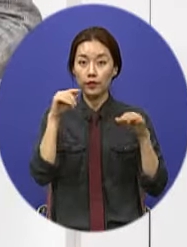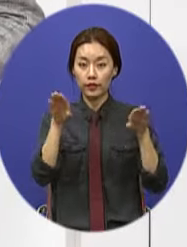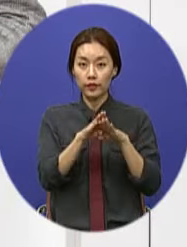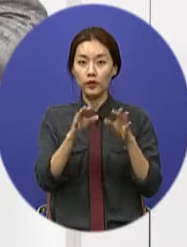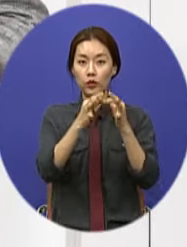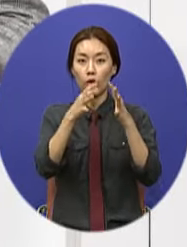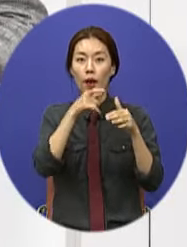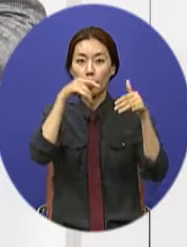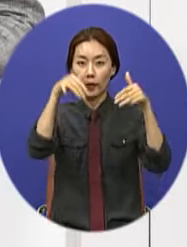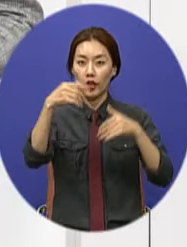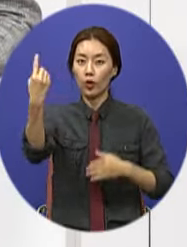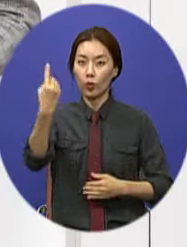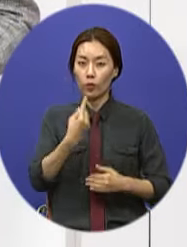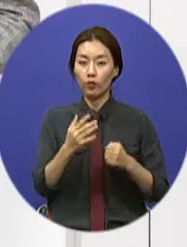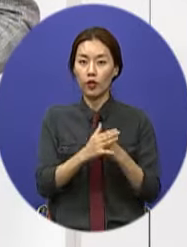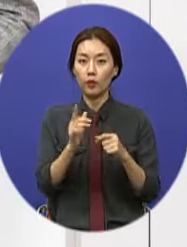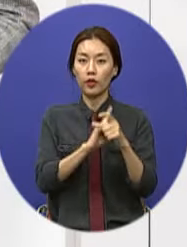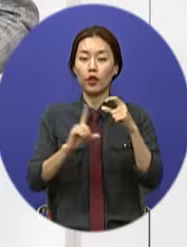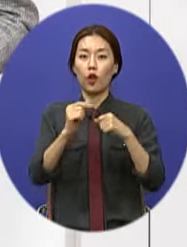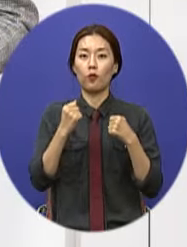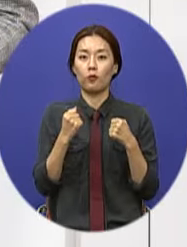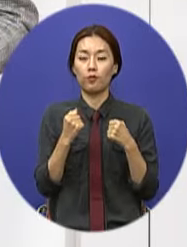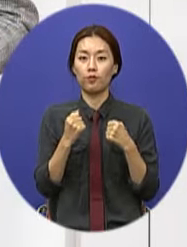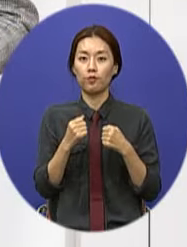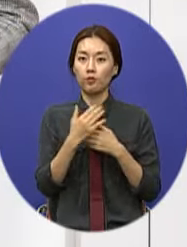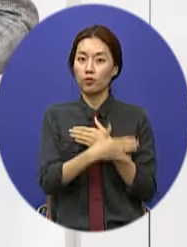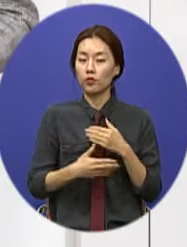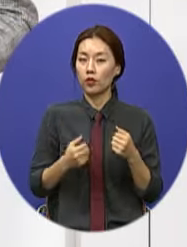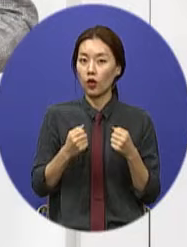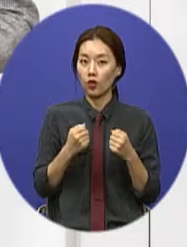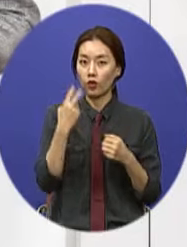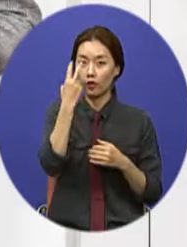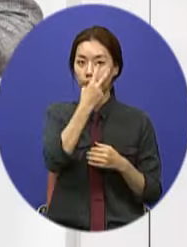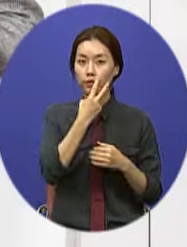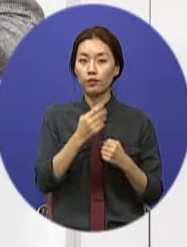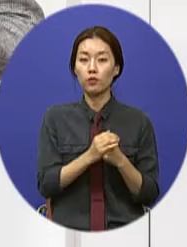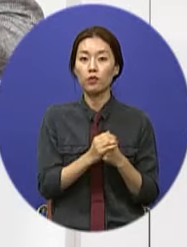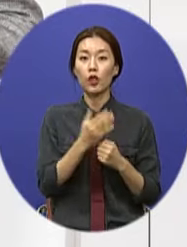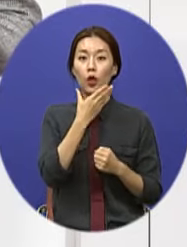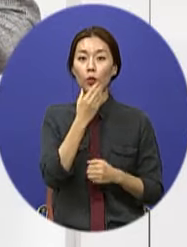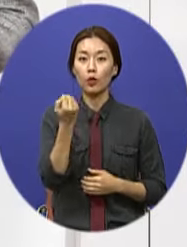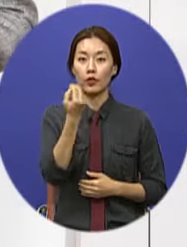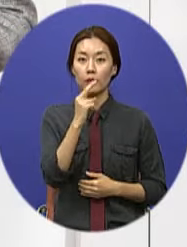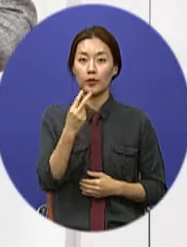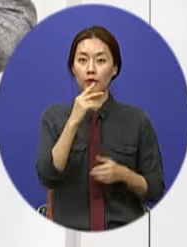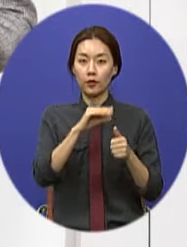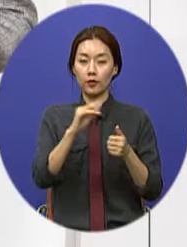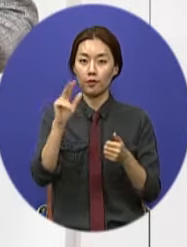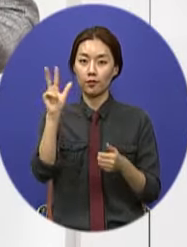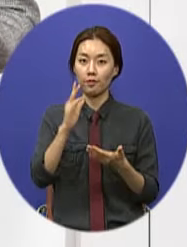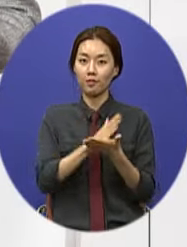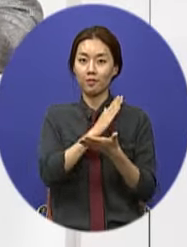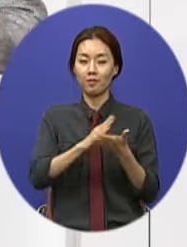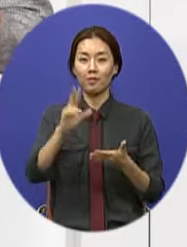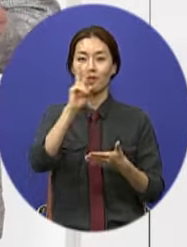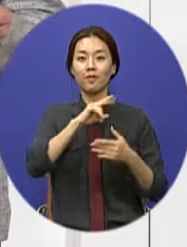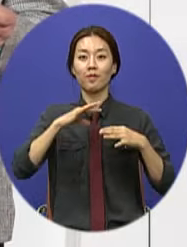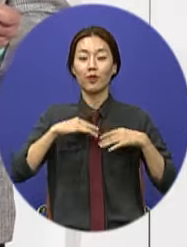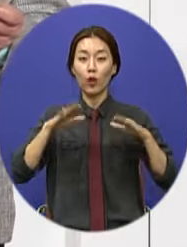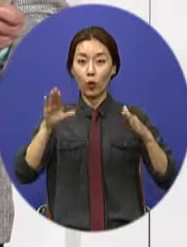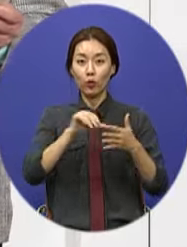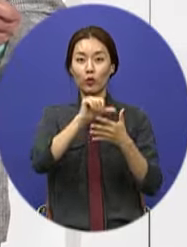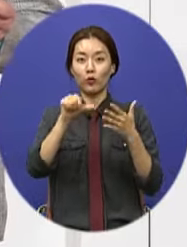있다고 하니까요. 네. 한층 더 건강관리에 신경 쓰시길 바라겠고요. 네. 복지TV 생방송 전국 나눔 노래자랑 오늘